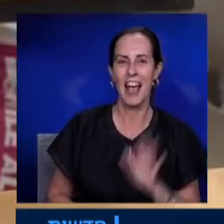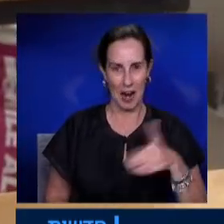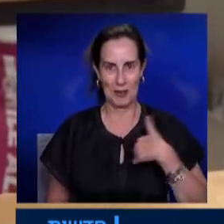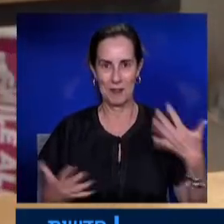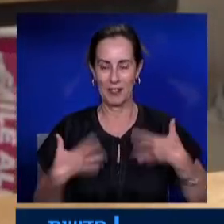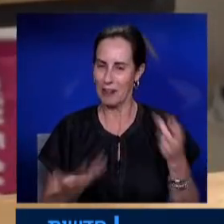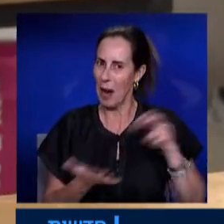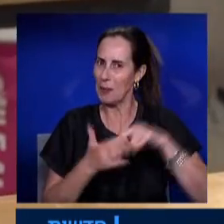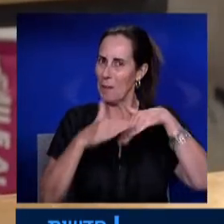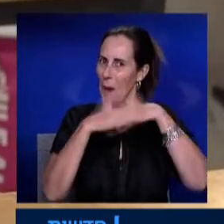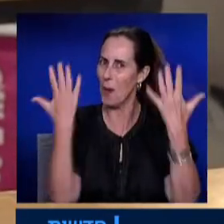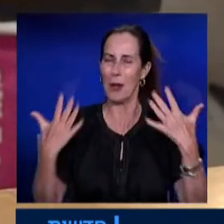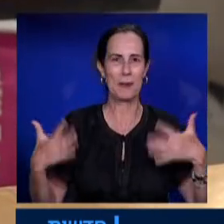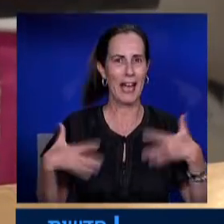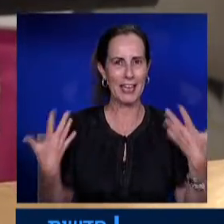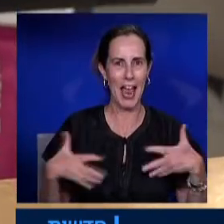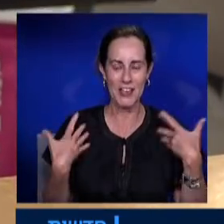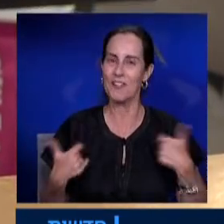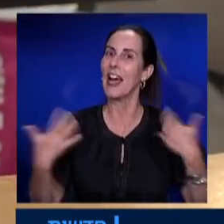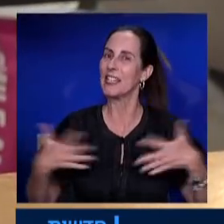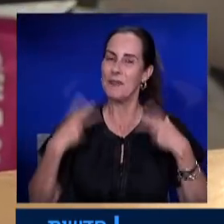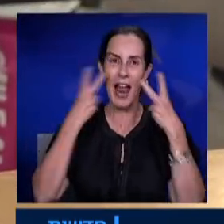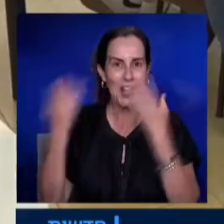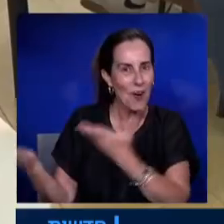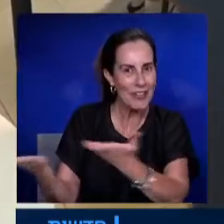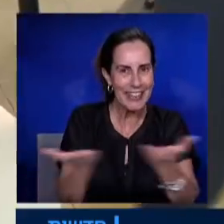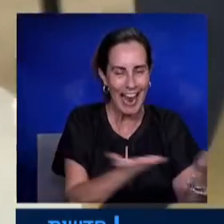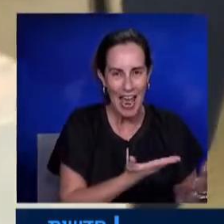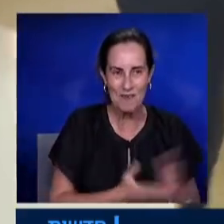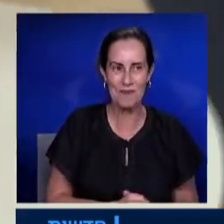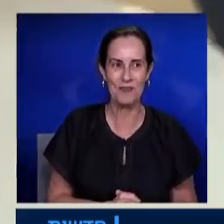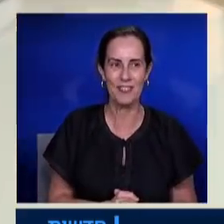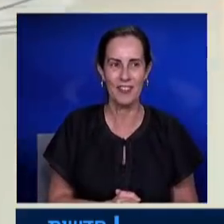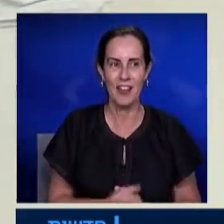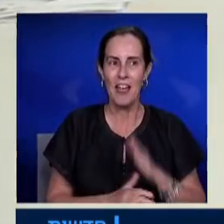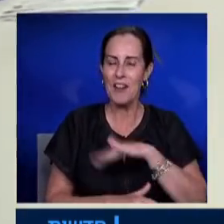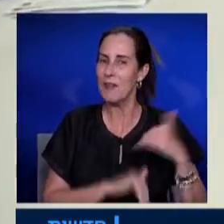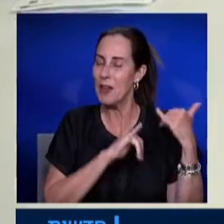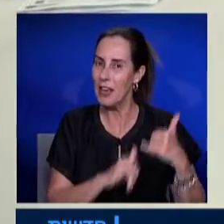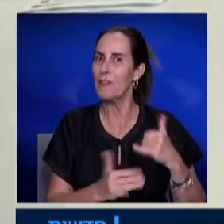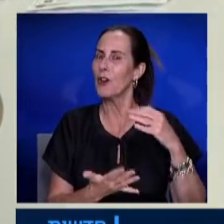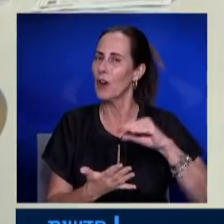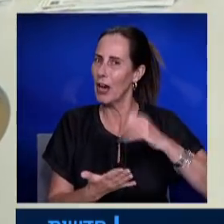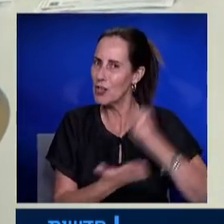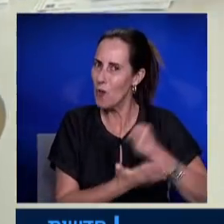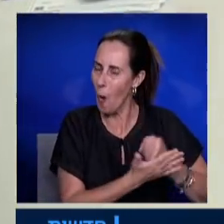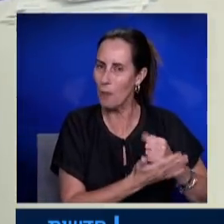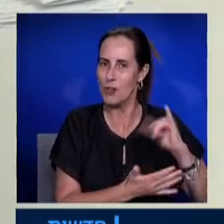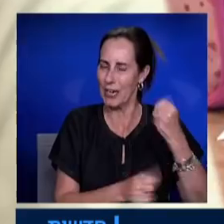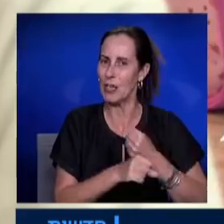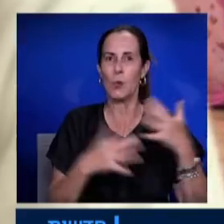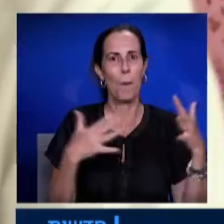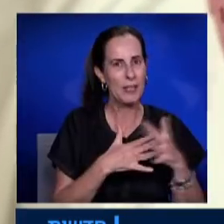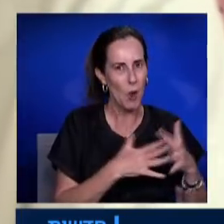קמתי בבוקר נרגשת ואני שמחה לראות אתכם, וכל הילדים הביאו את האישורים של